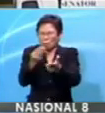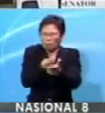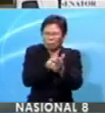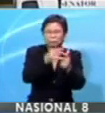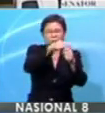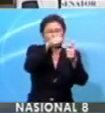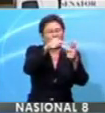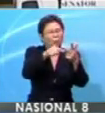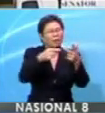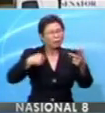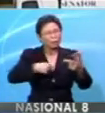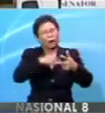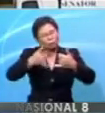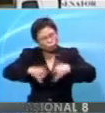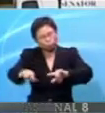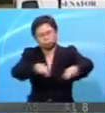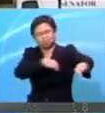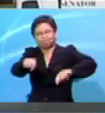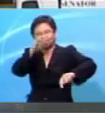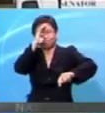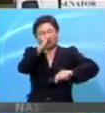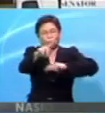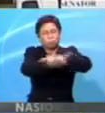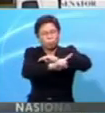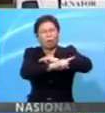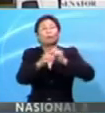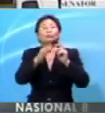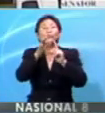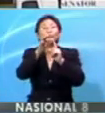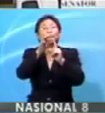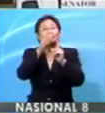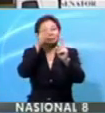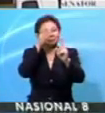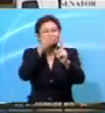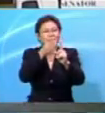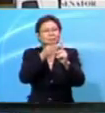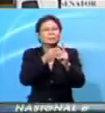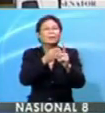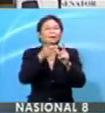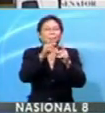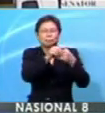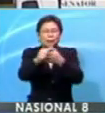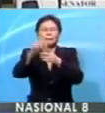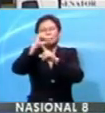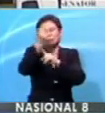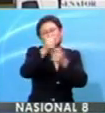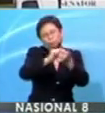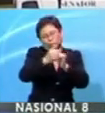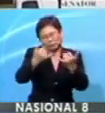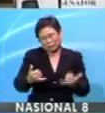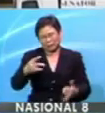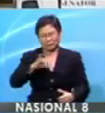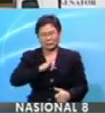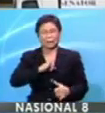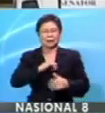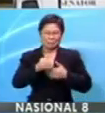kita telah pun dan kita akan terus mengambil tindakan ia lebih kepada kepimpinan persatuan-persatuan sukan tersebut sekarang ini saya dalam